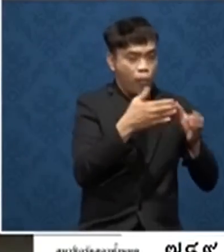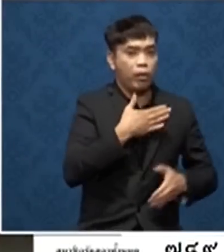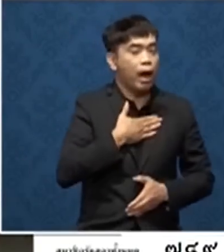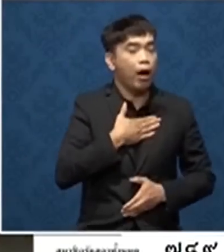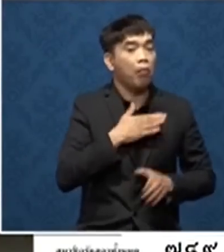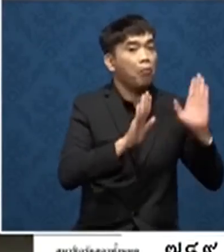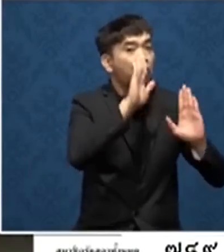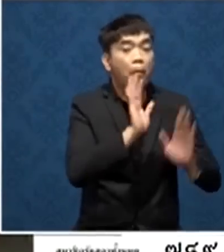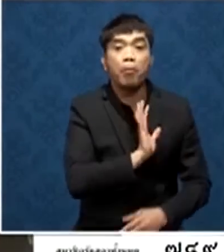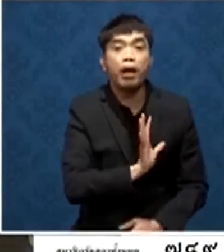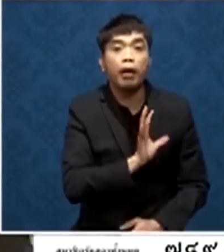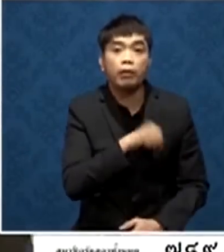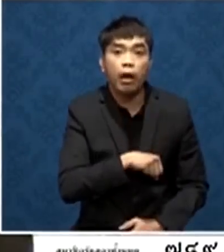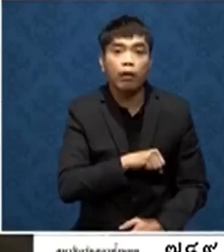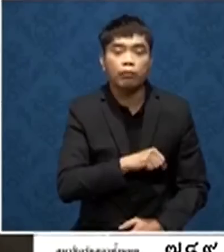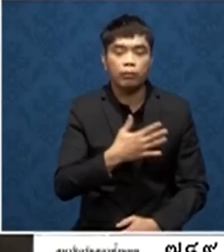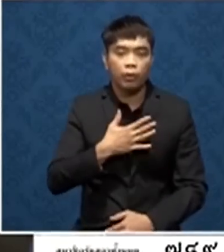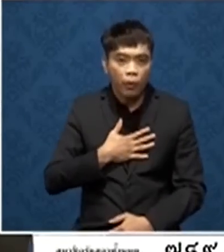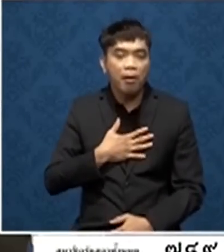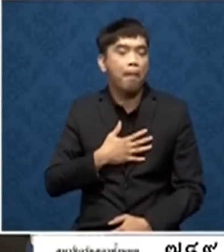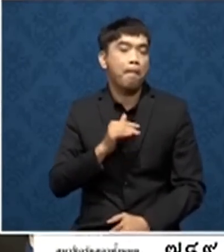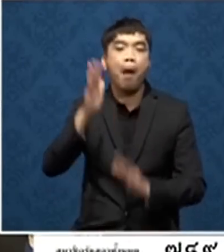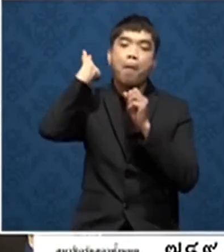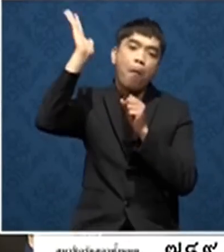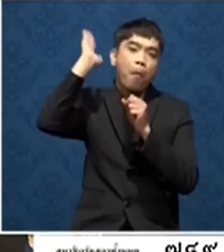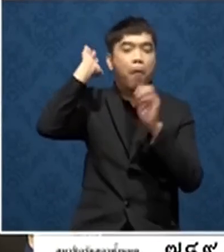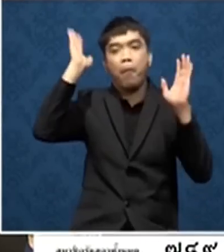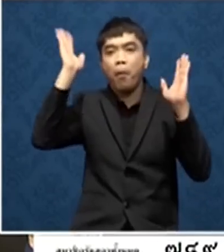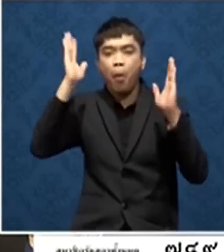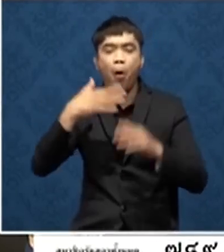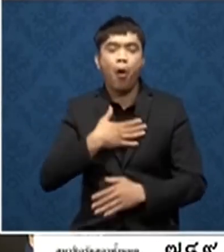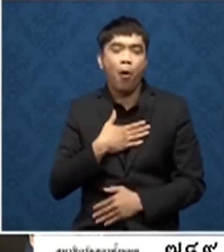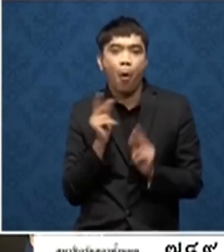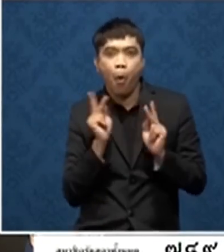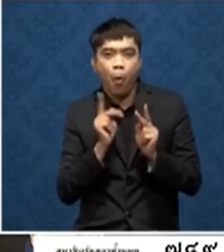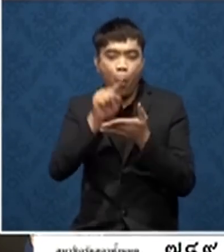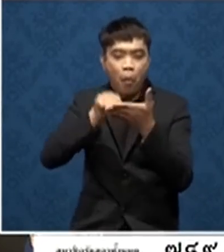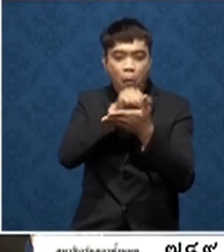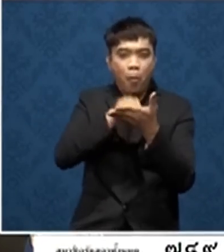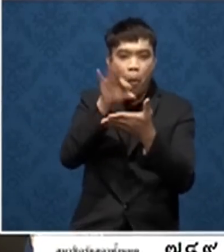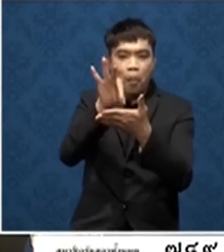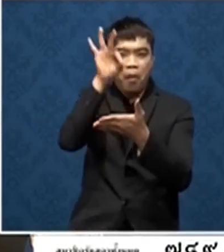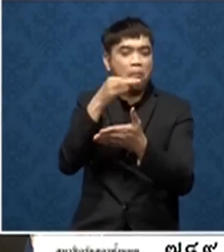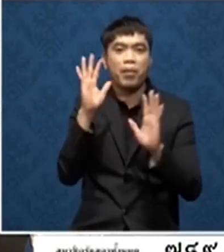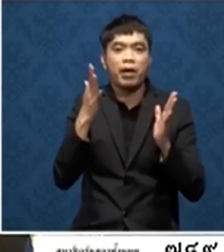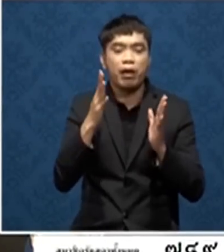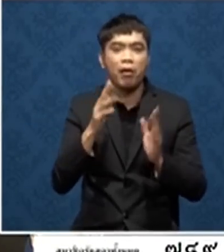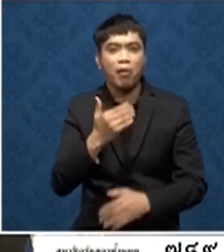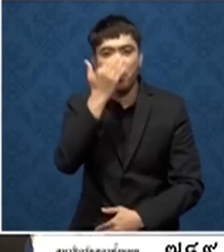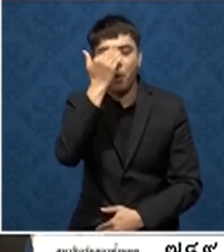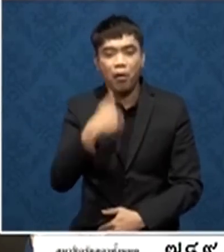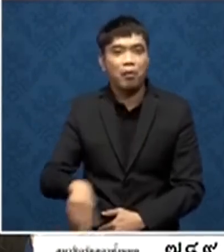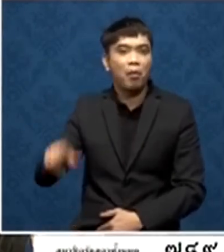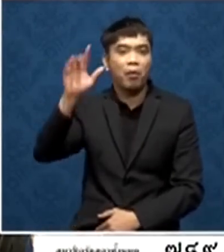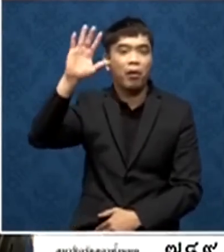เนี่ยผมก็เดินหาเสียงท่อมๆๆกลัวสอบตกเหมือนกันครับท่านไม่ได้ว่าลุง